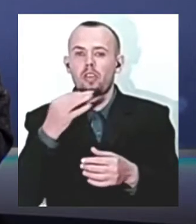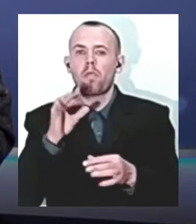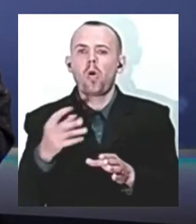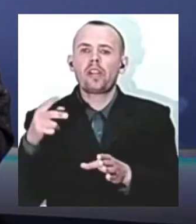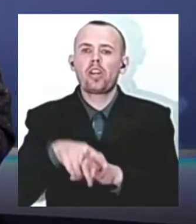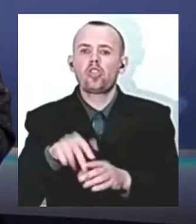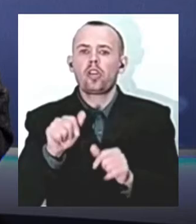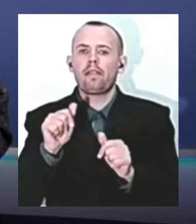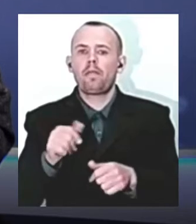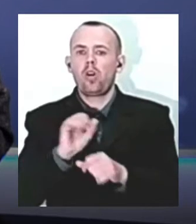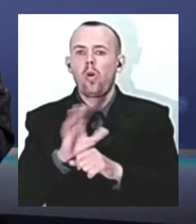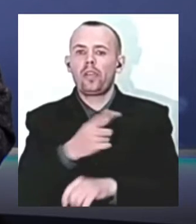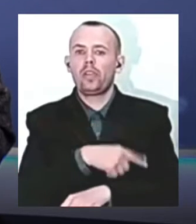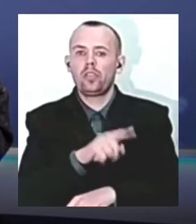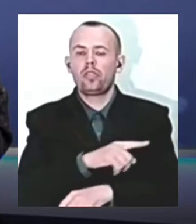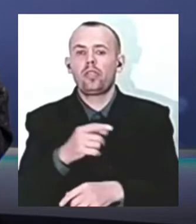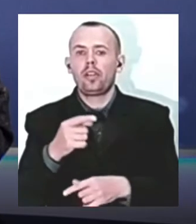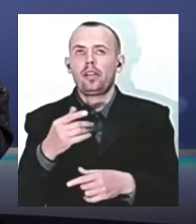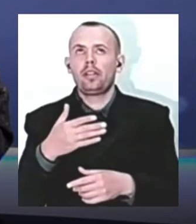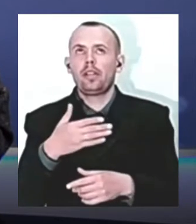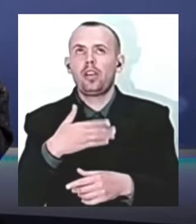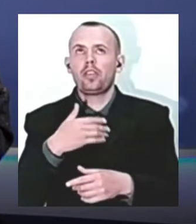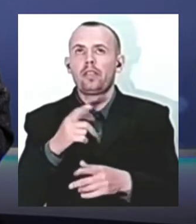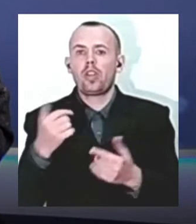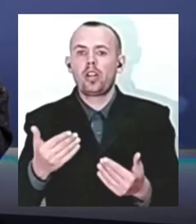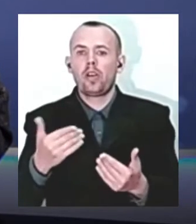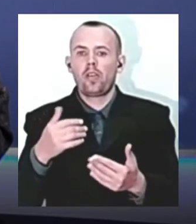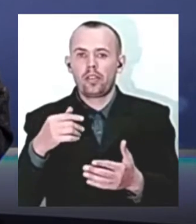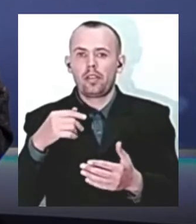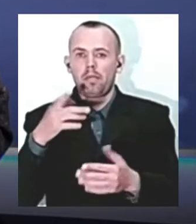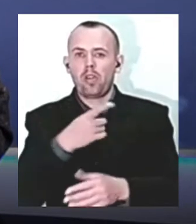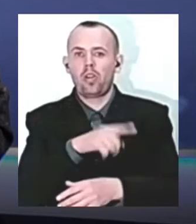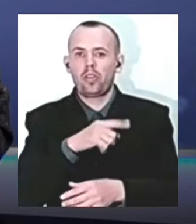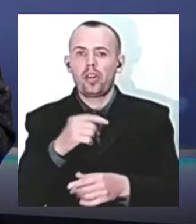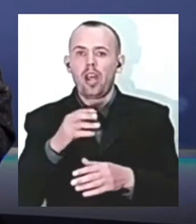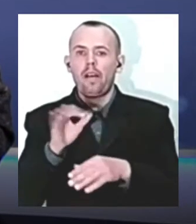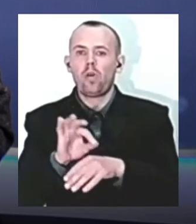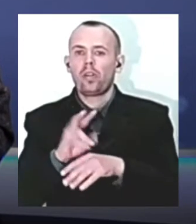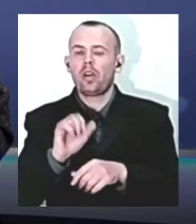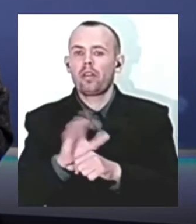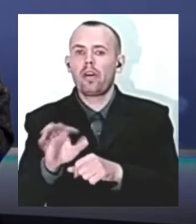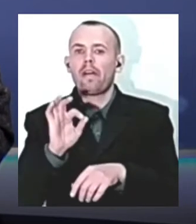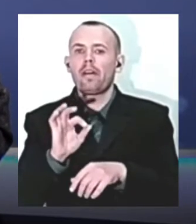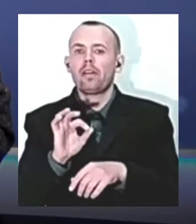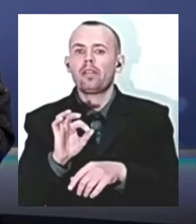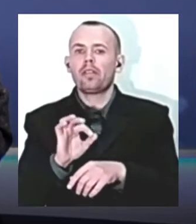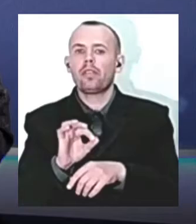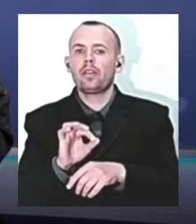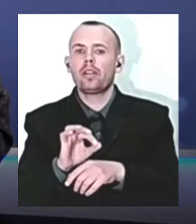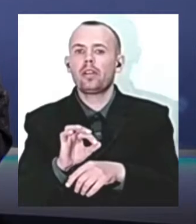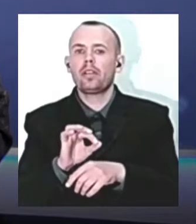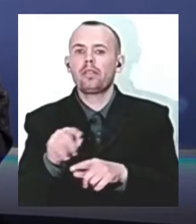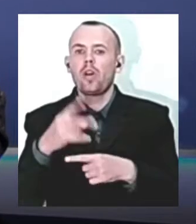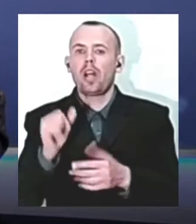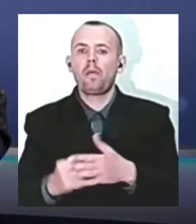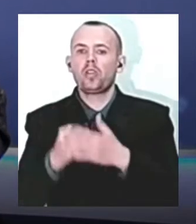ковідних лікарень. Наші журналісти сьогодні побували в лікарні для хворих на коронавірус, створеної на базі обласного